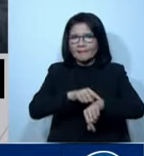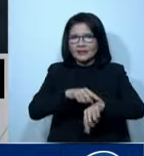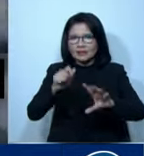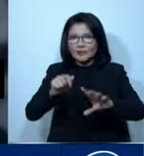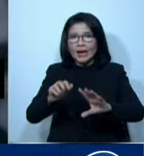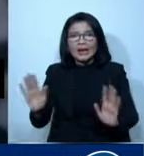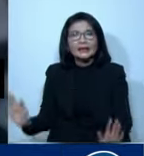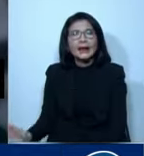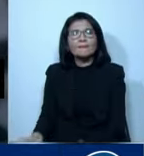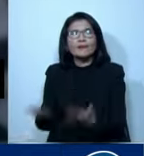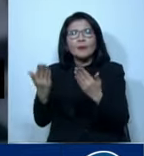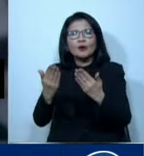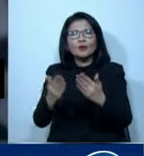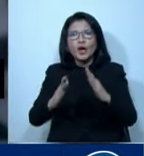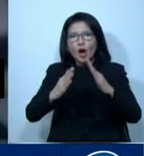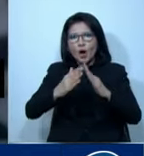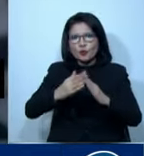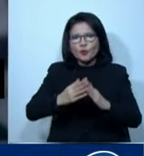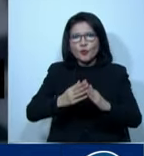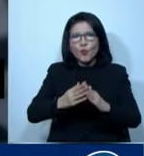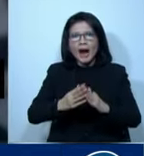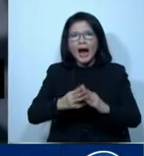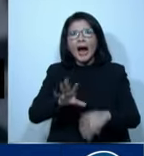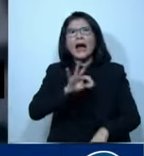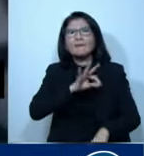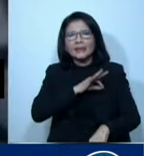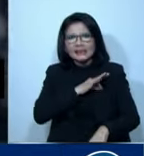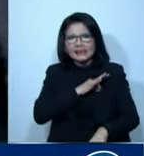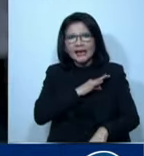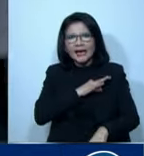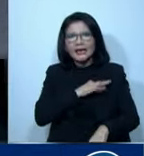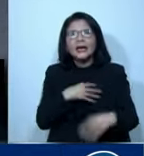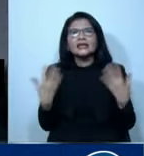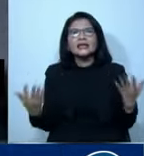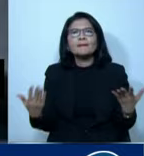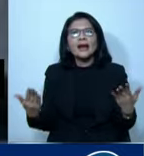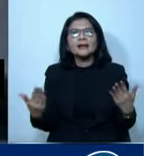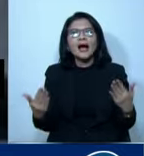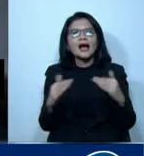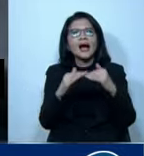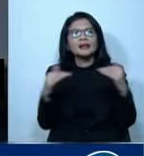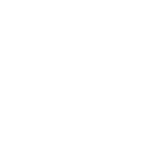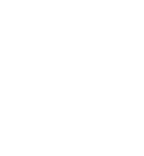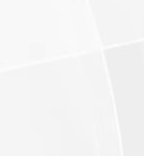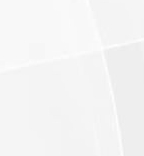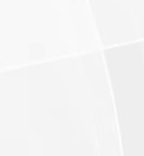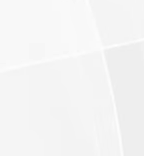membangun sebuah istana untuk presiden, di mana rasa keadilan kita? Oke.